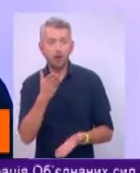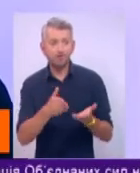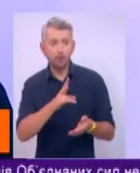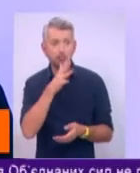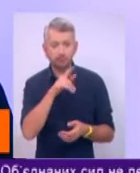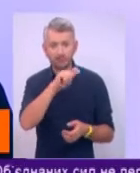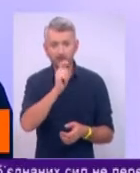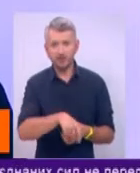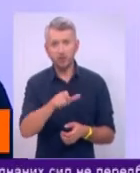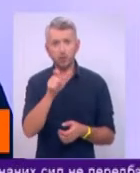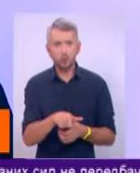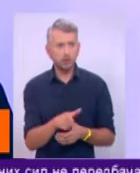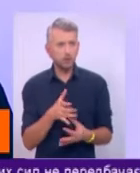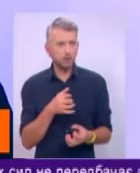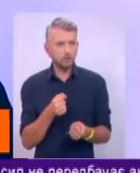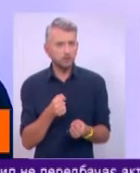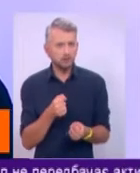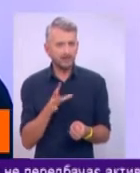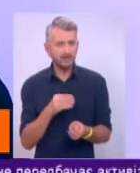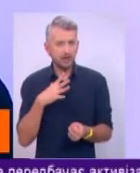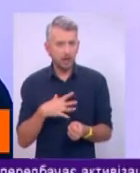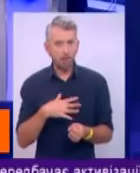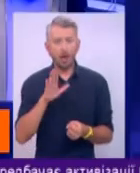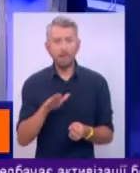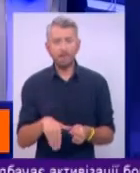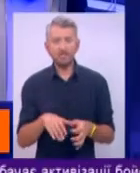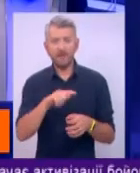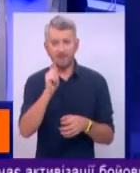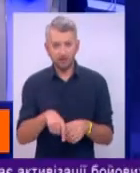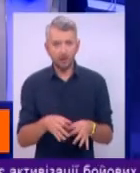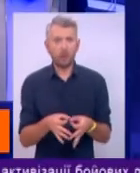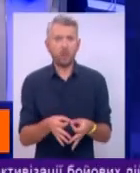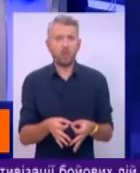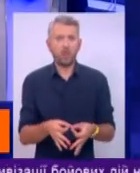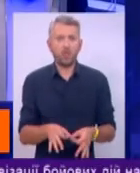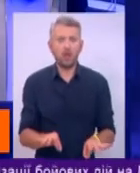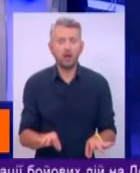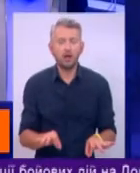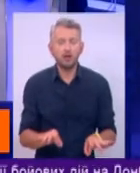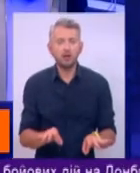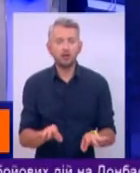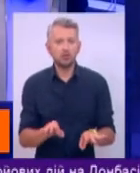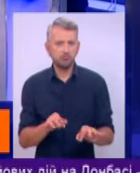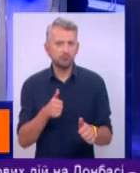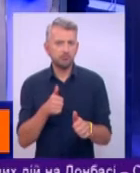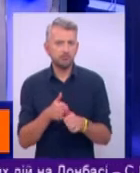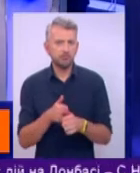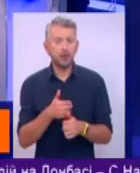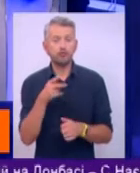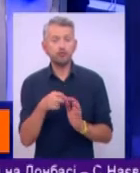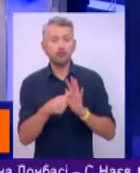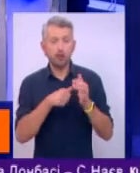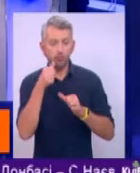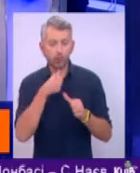людина зжалась, і вона все терпить, а після війни вона може доганяти. І за 2016 році, коли я